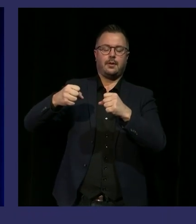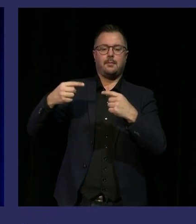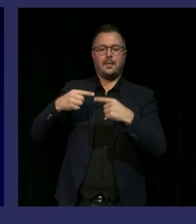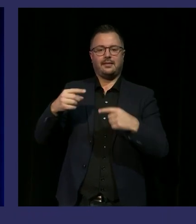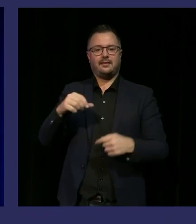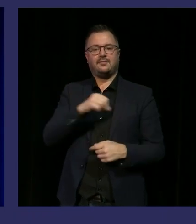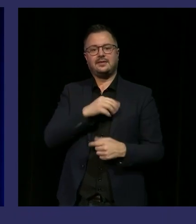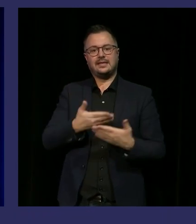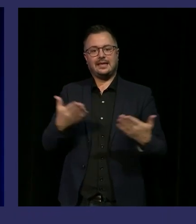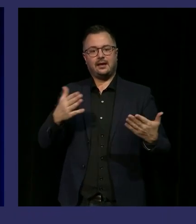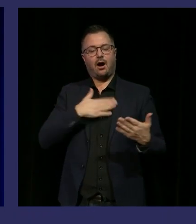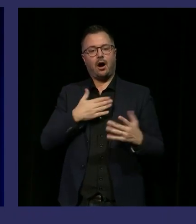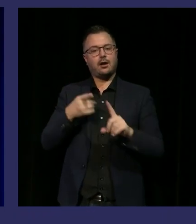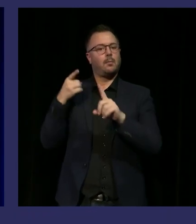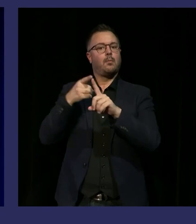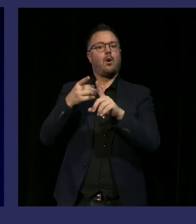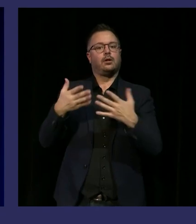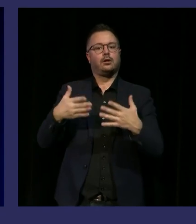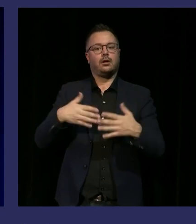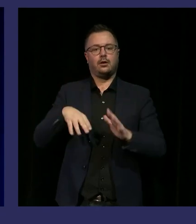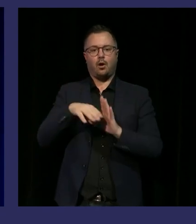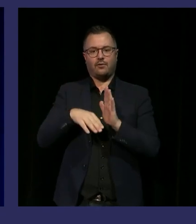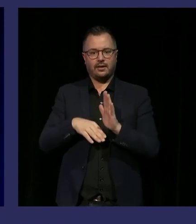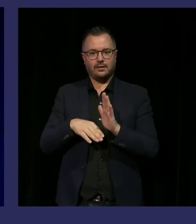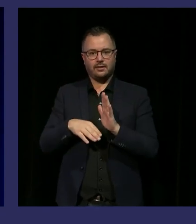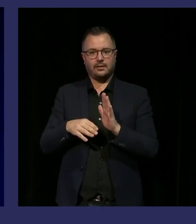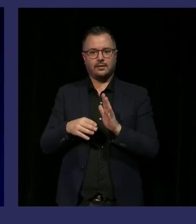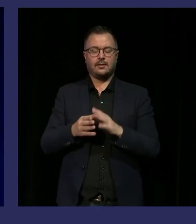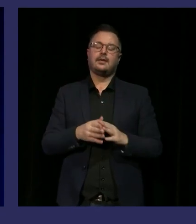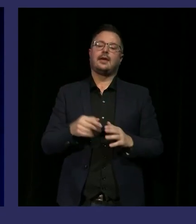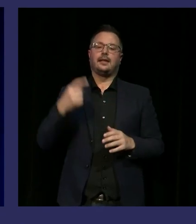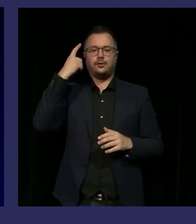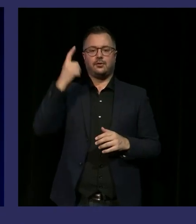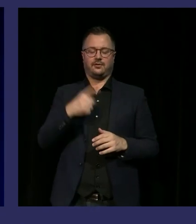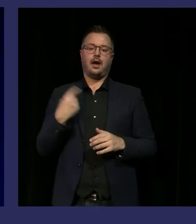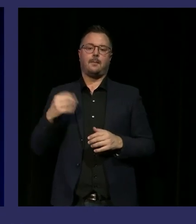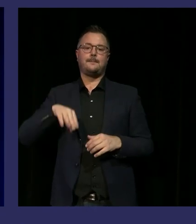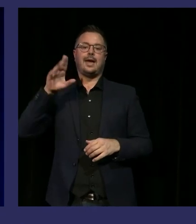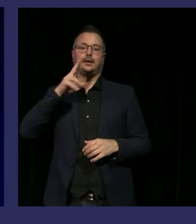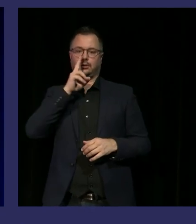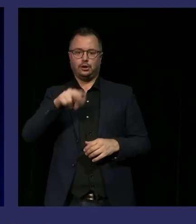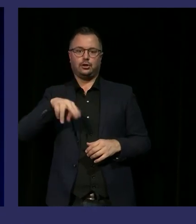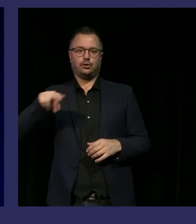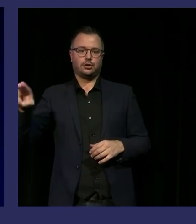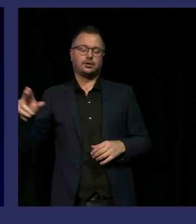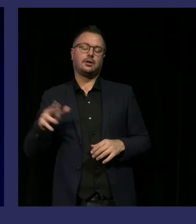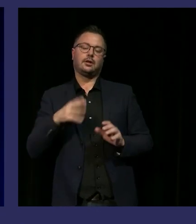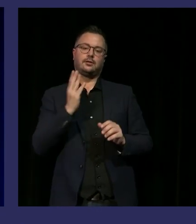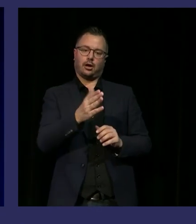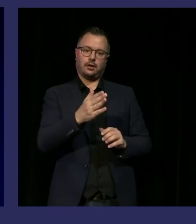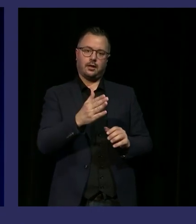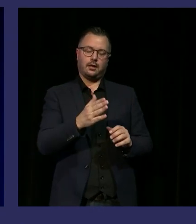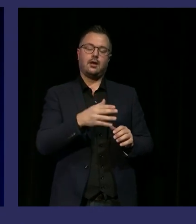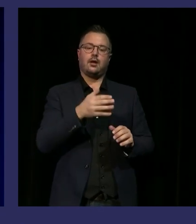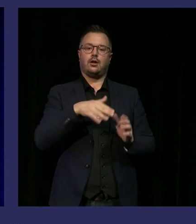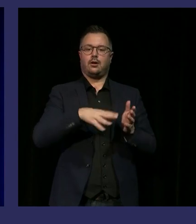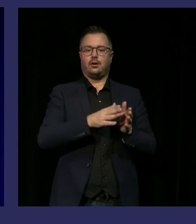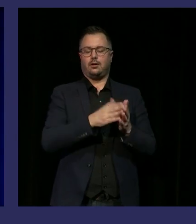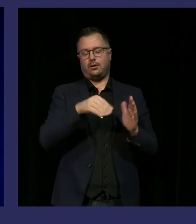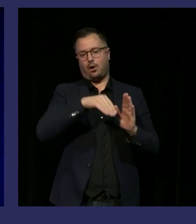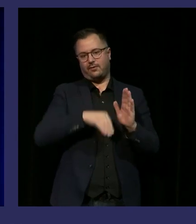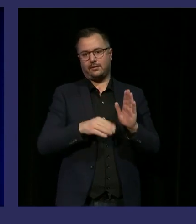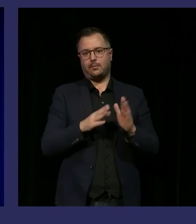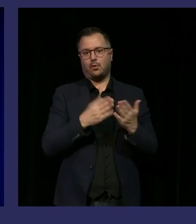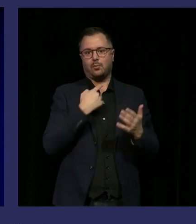ikke hatt, jeg tror vi har mer nynorsk takket være den loven. Så brudd i seg selv, kan man si